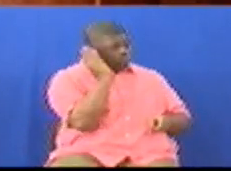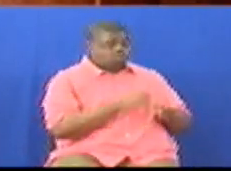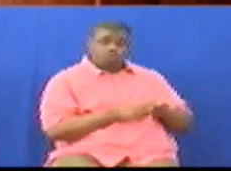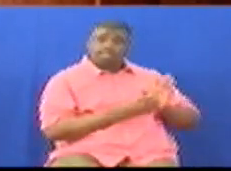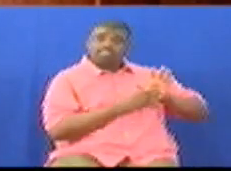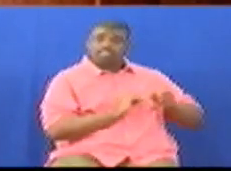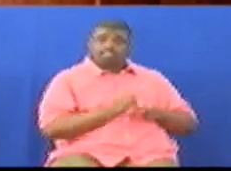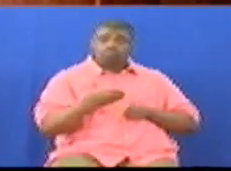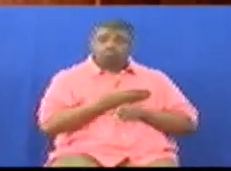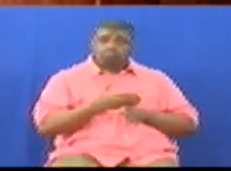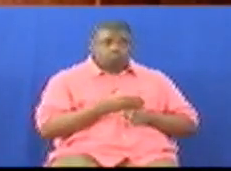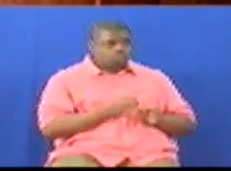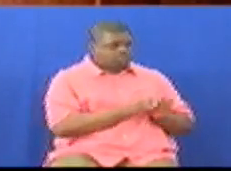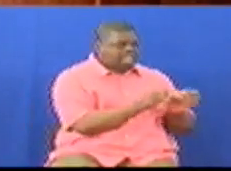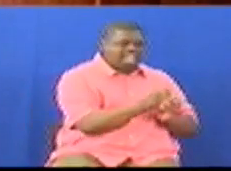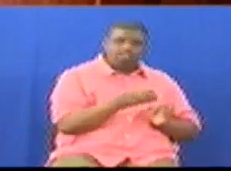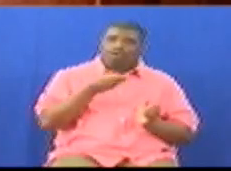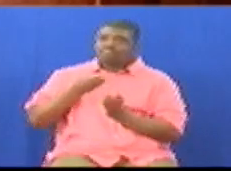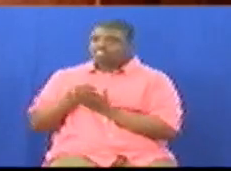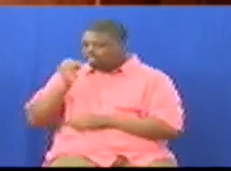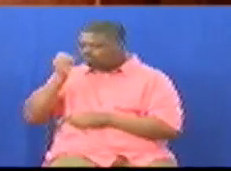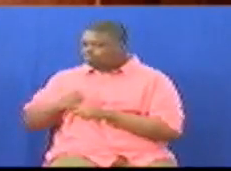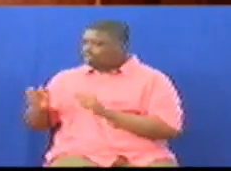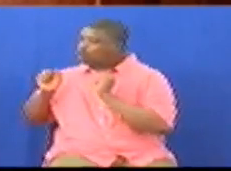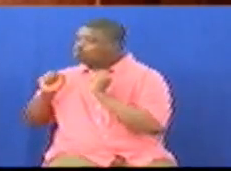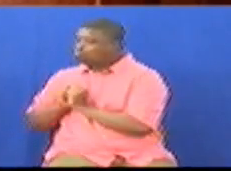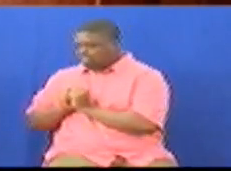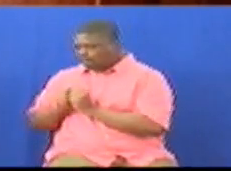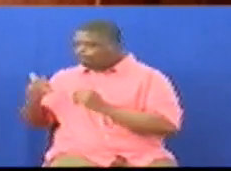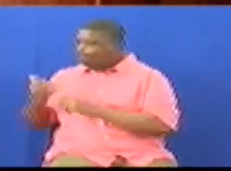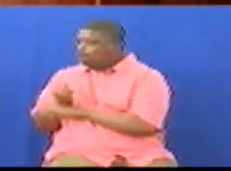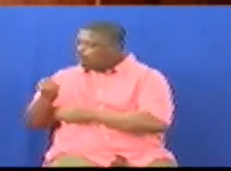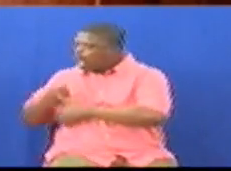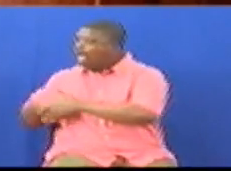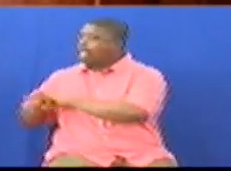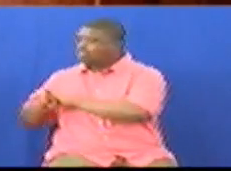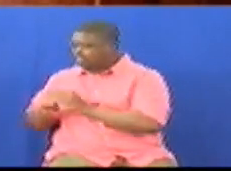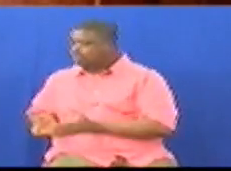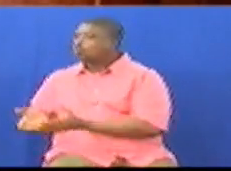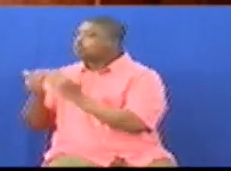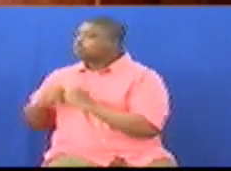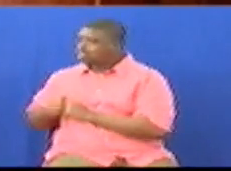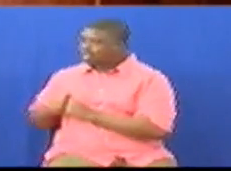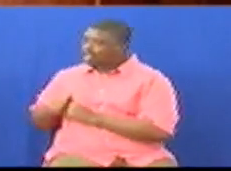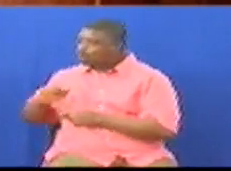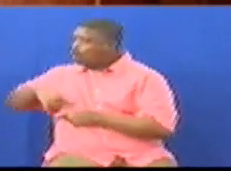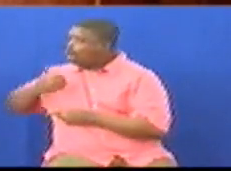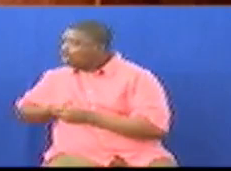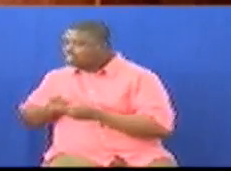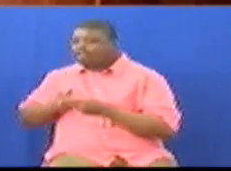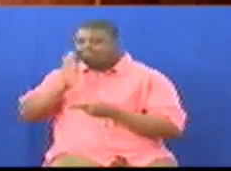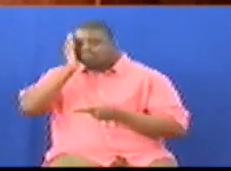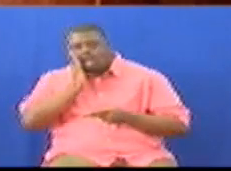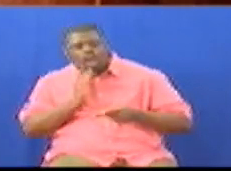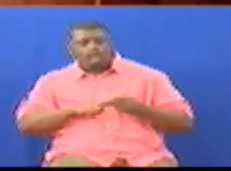kuhusu utengaji na utoaji wa fedha 10% za mapato ya ndani ili kuwezesha kiuchumi wanawake, vijana wenye ulemavu